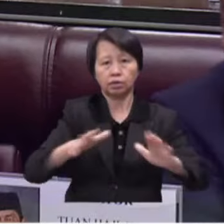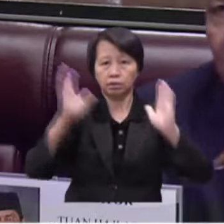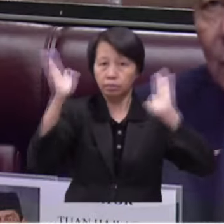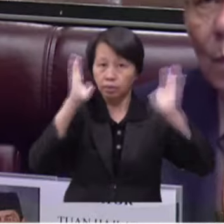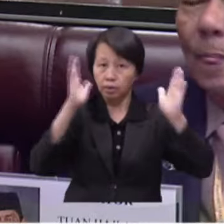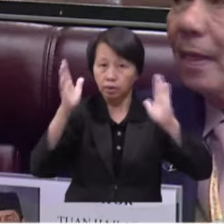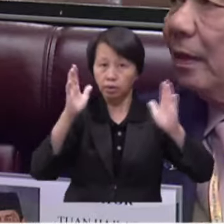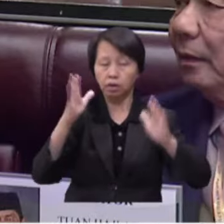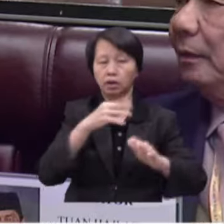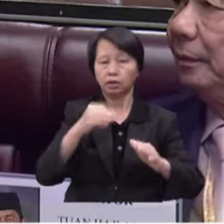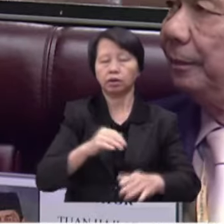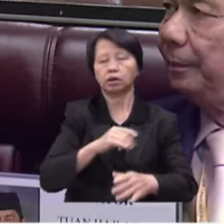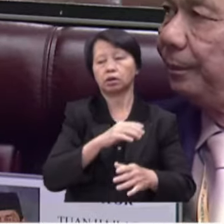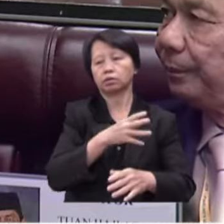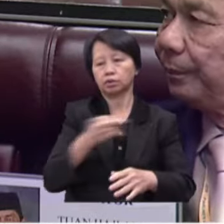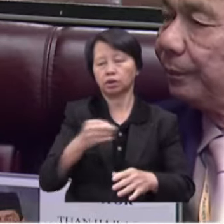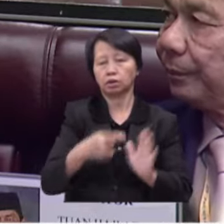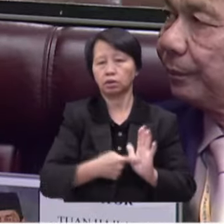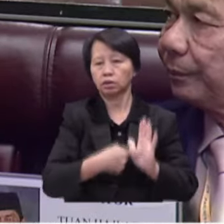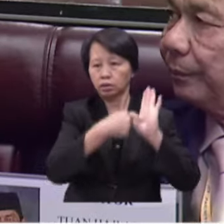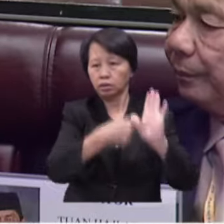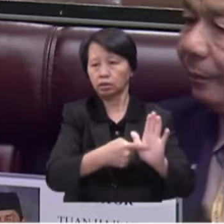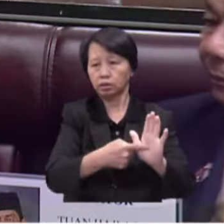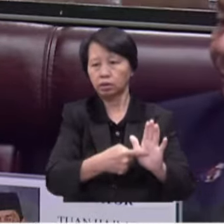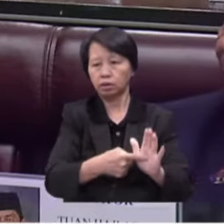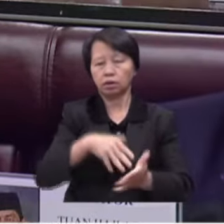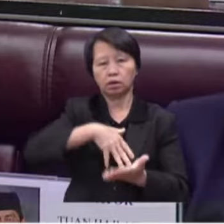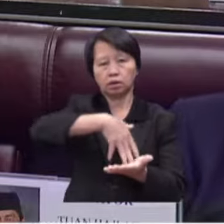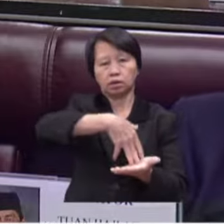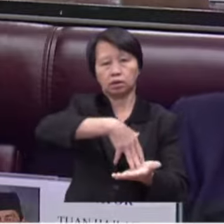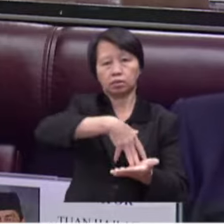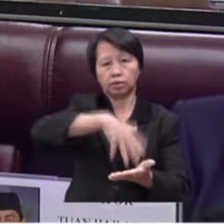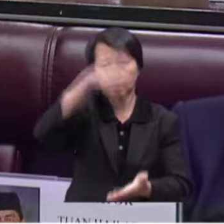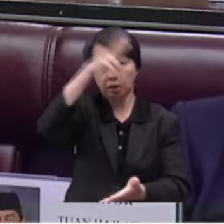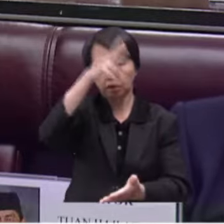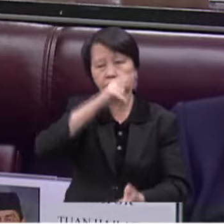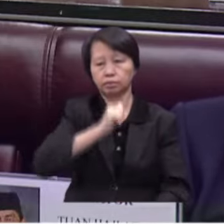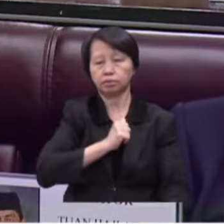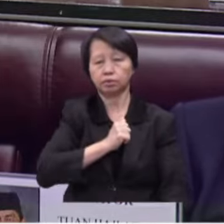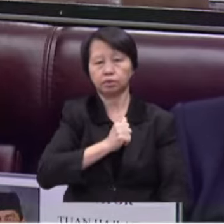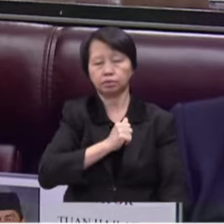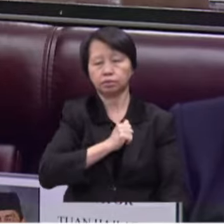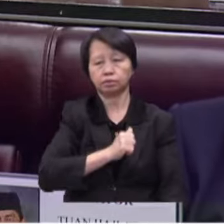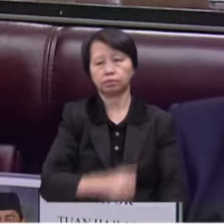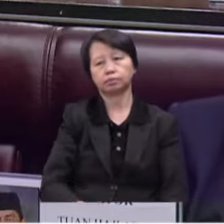selain ia nya juga menunjukkan kepada kelemahan kerajaan sendiri